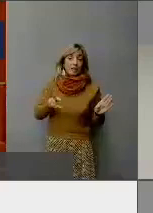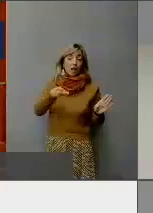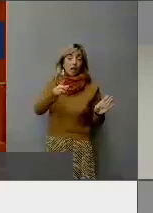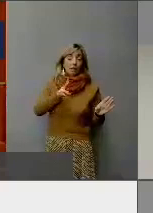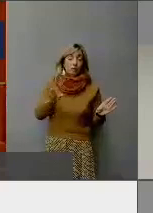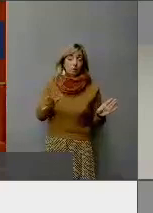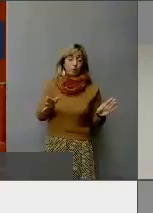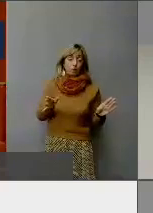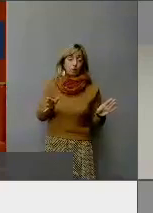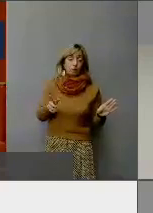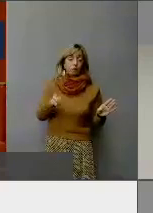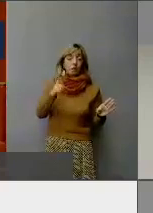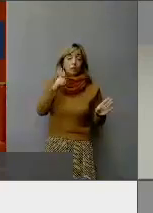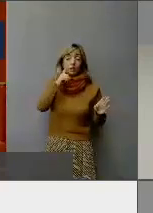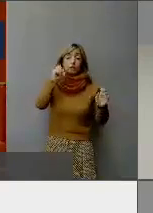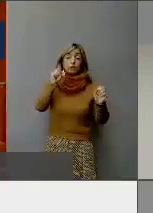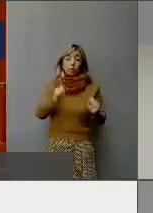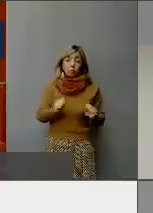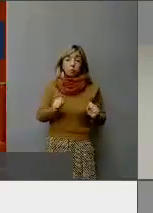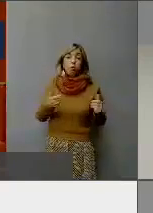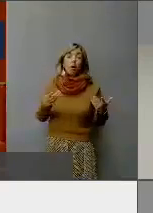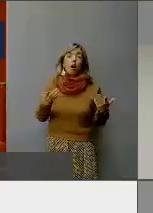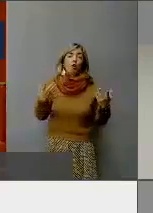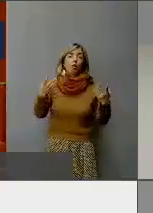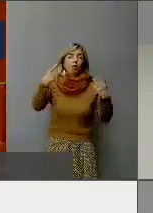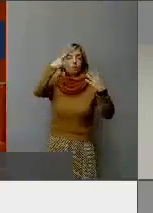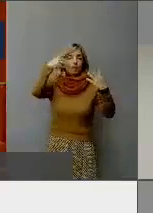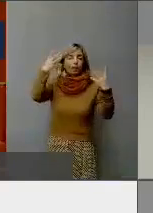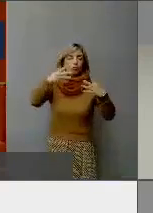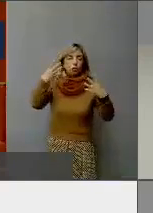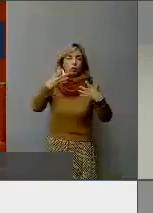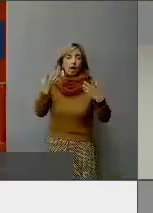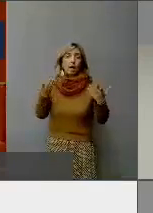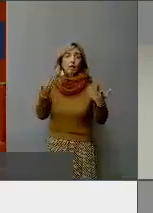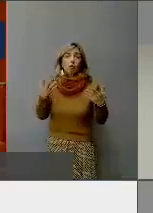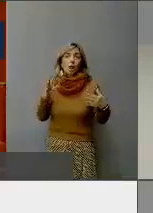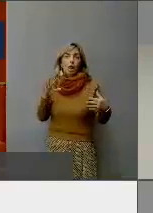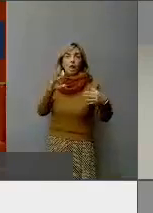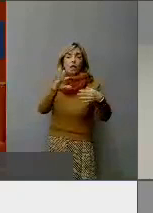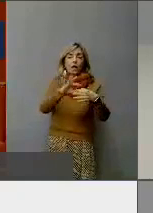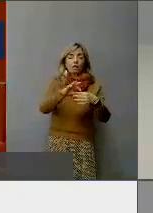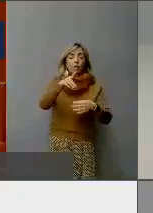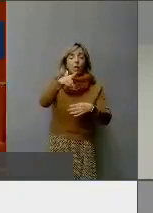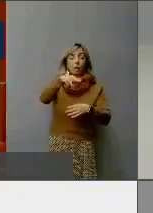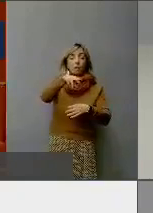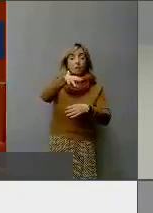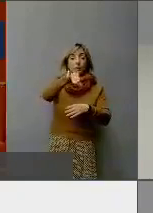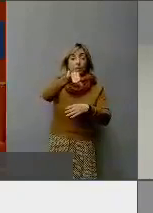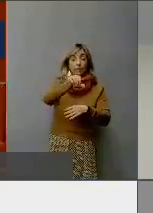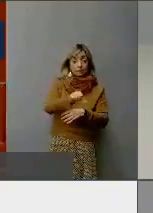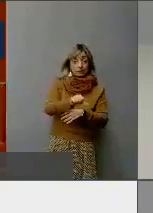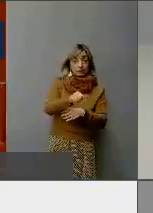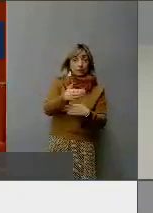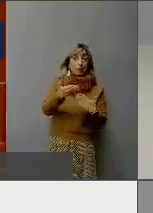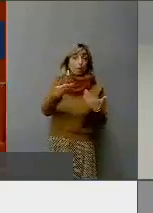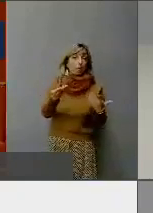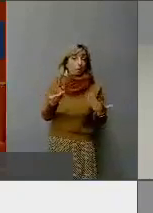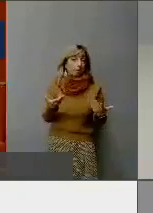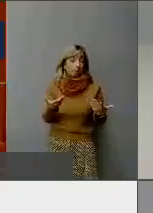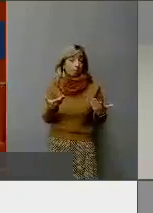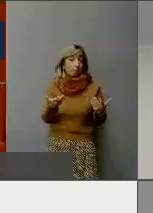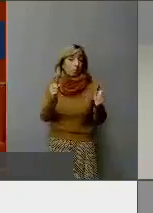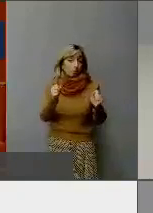legato al preso ad altre situazioni e credo che sarebbe una risposta non certo risolutiva per loro ma parzialmente